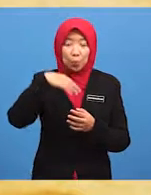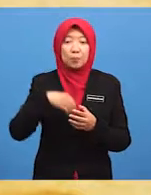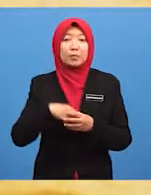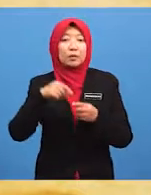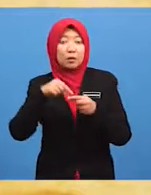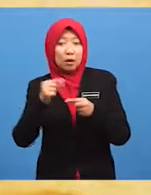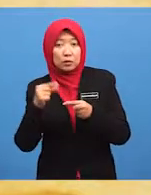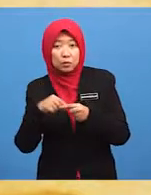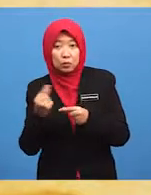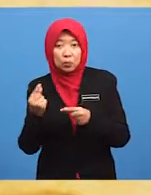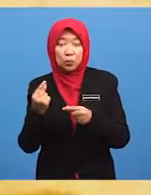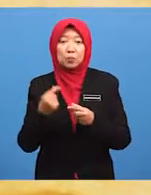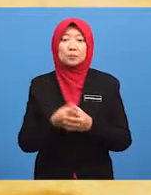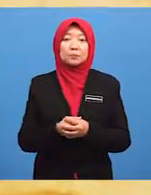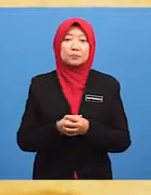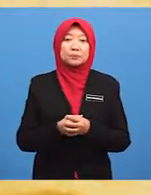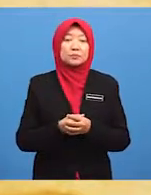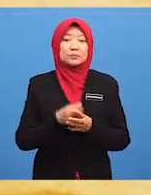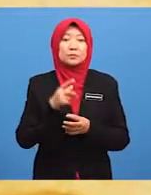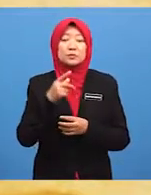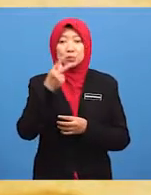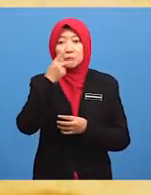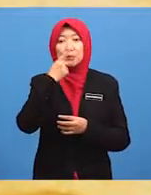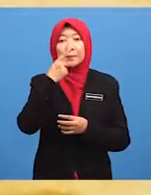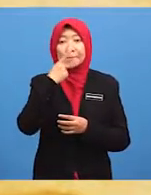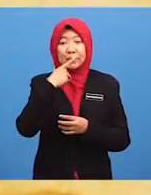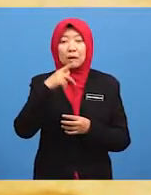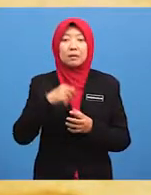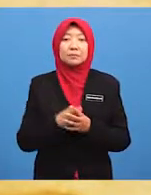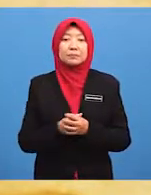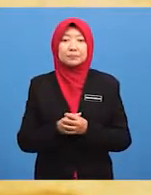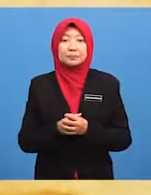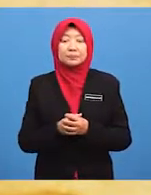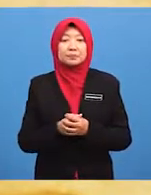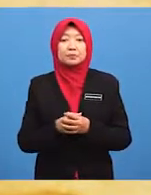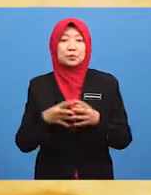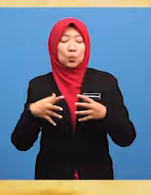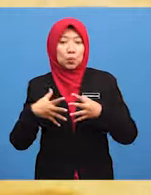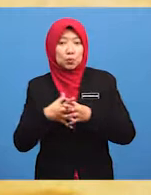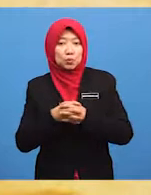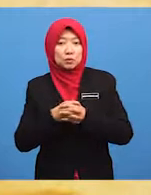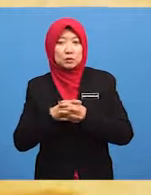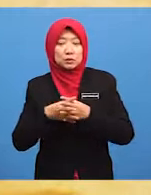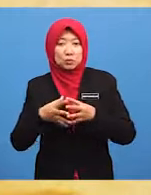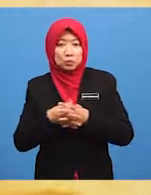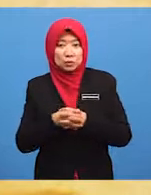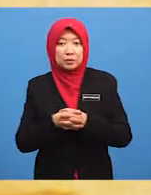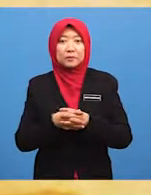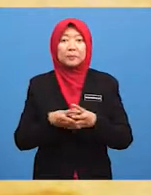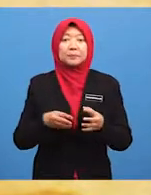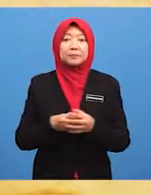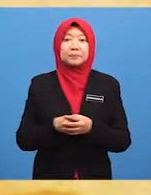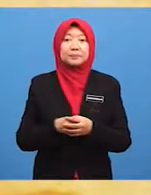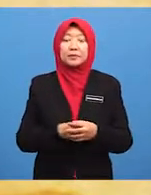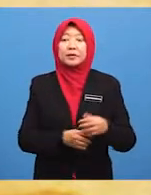disebut gandum. Kurma disebut kurma. Gusti disebut gusti. Laskar disebut